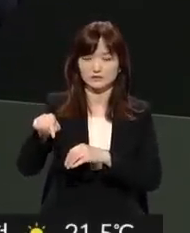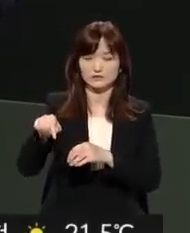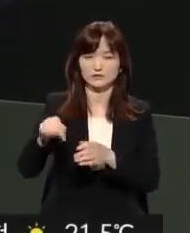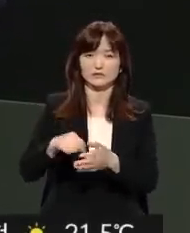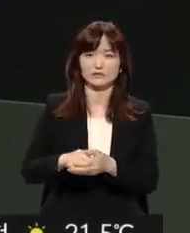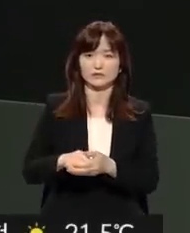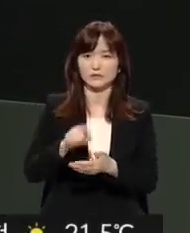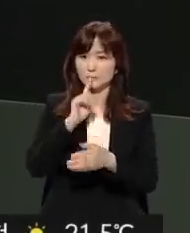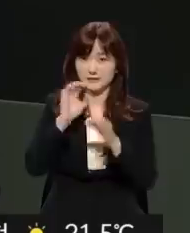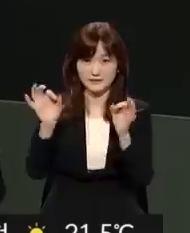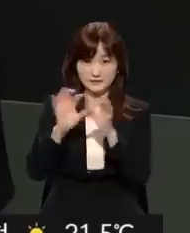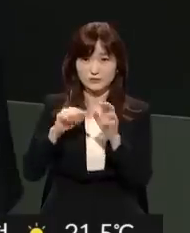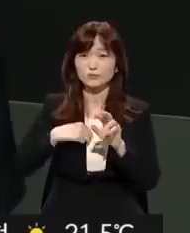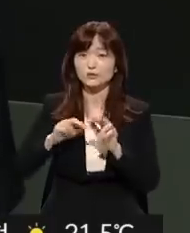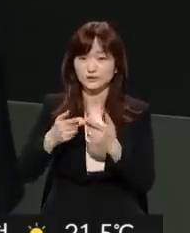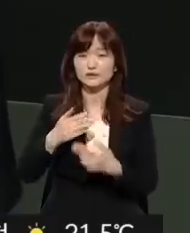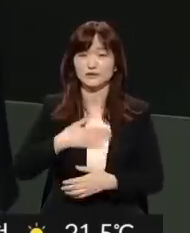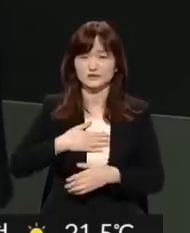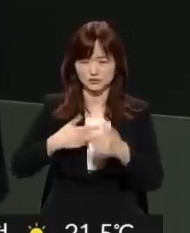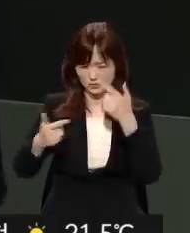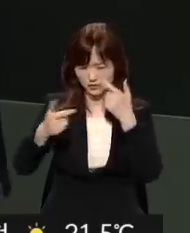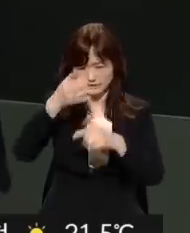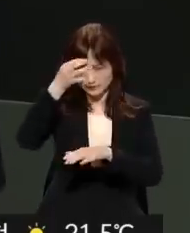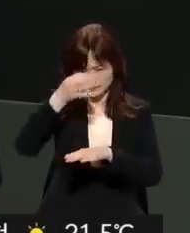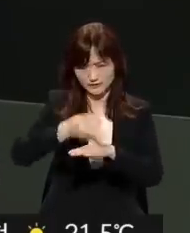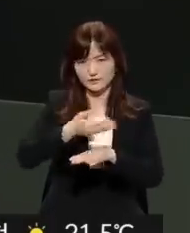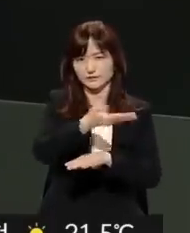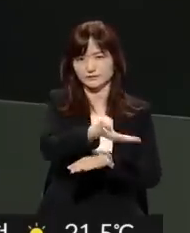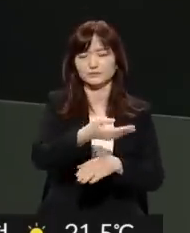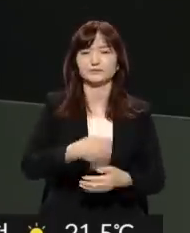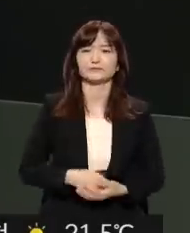사과하세요. 예, 다음 사연으로 가봅니다.